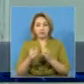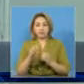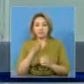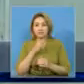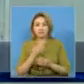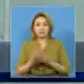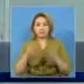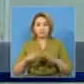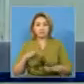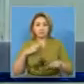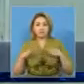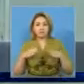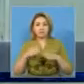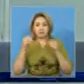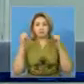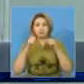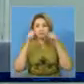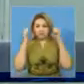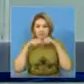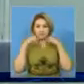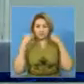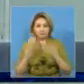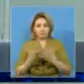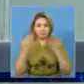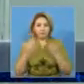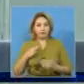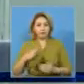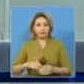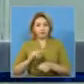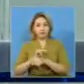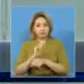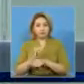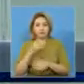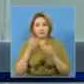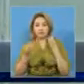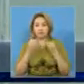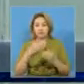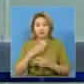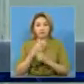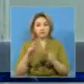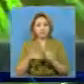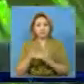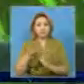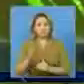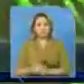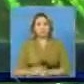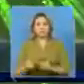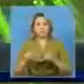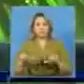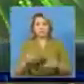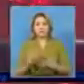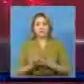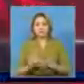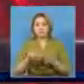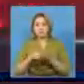лет. Здесь празднуем дни рождения, праздники. Сейчас мой ребенок охотно учится, разговаривает. Я вижу улучшения. В стационаре